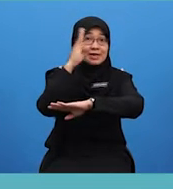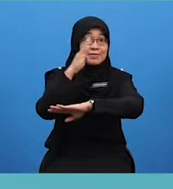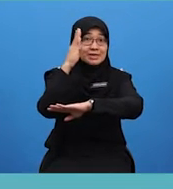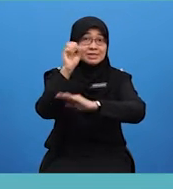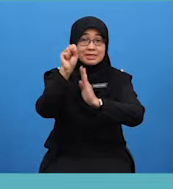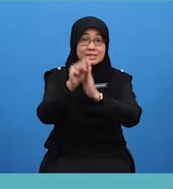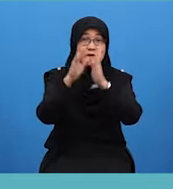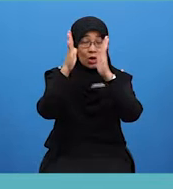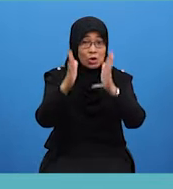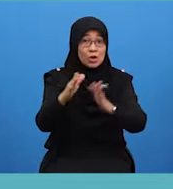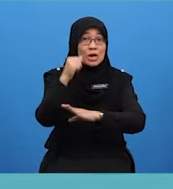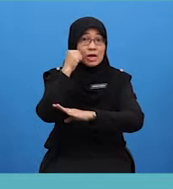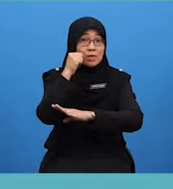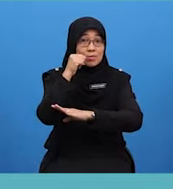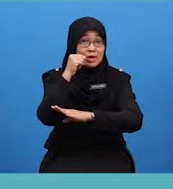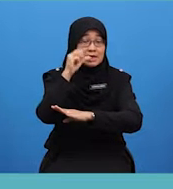atau singkatan dia